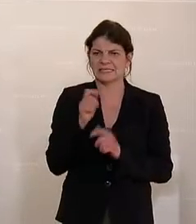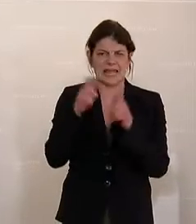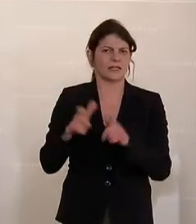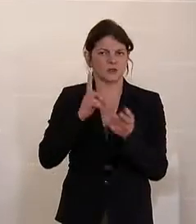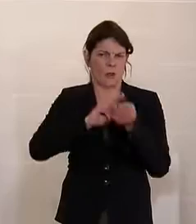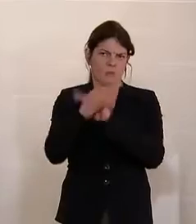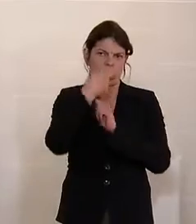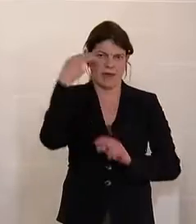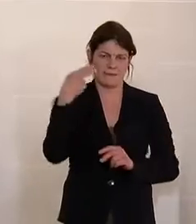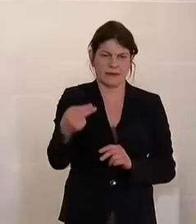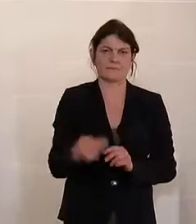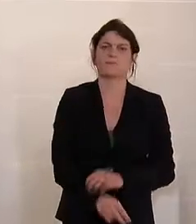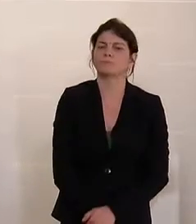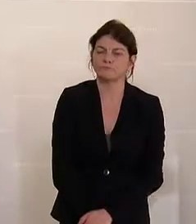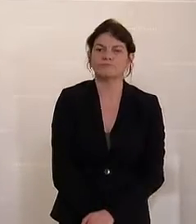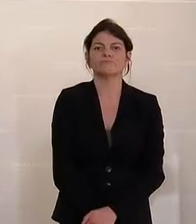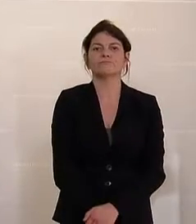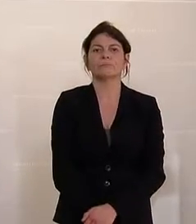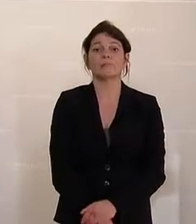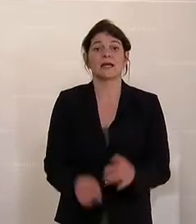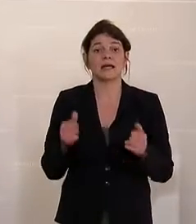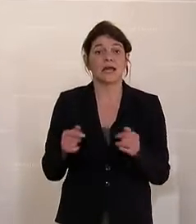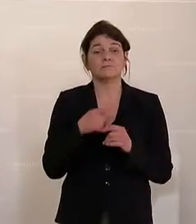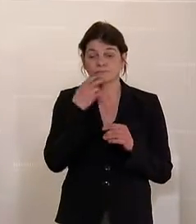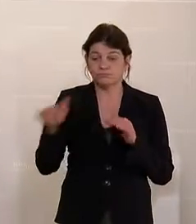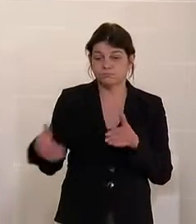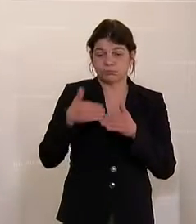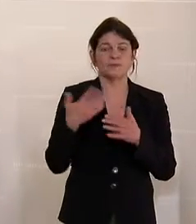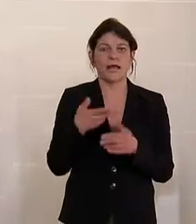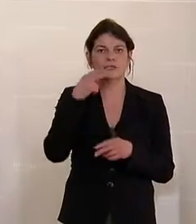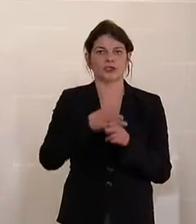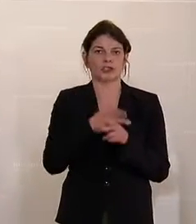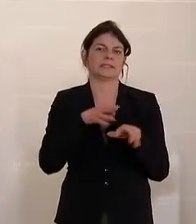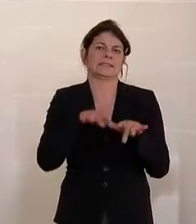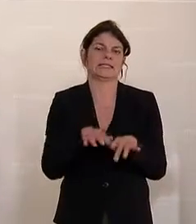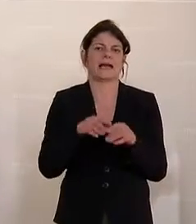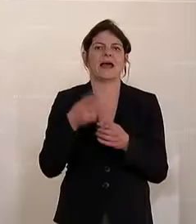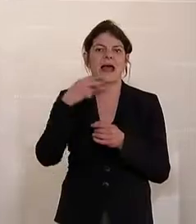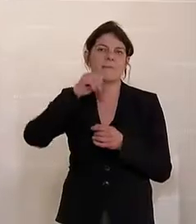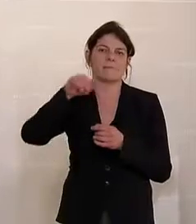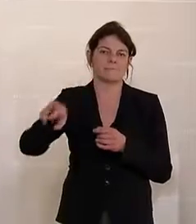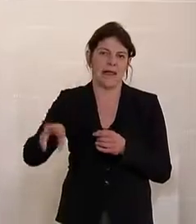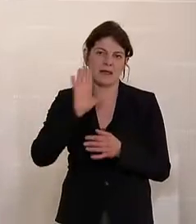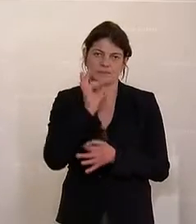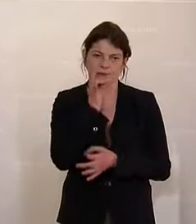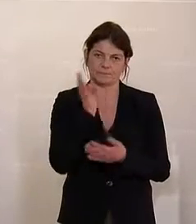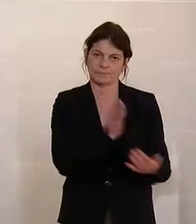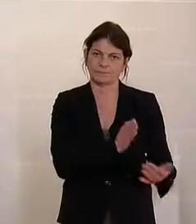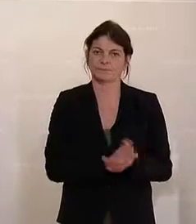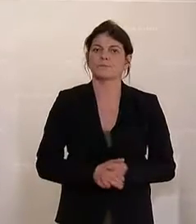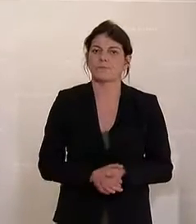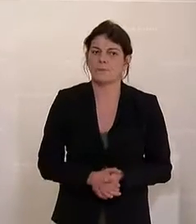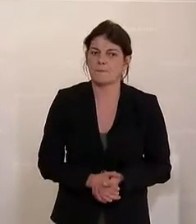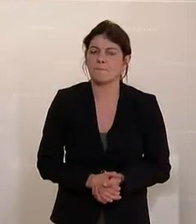Sagt Eva Blimlinger, sie ist Sprecherin für öffentlichen Dienst im Grünen Parlamentsclub. Und sie betont, dass aufgrund der großen